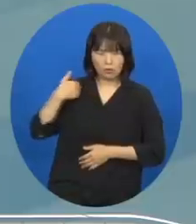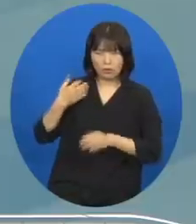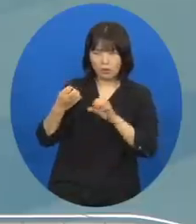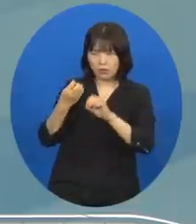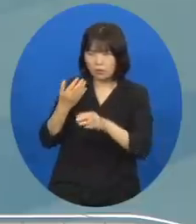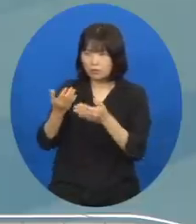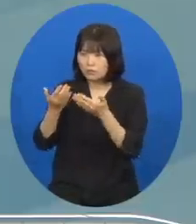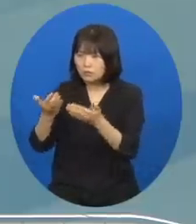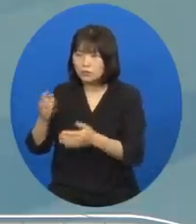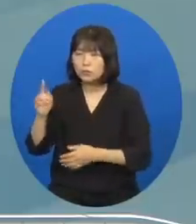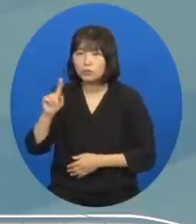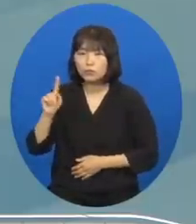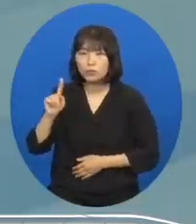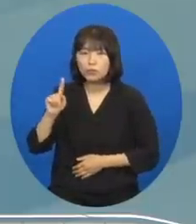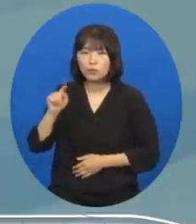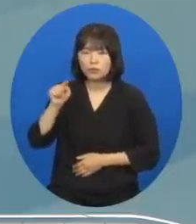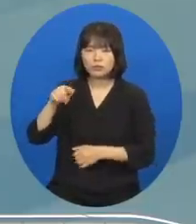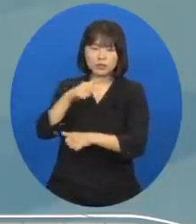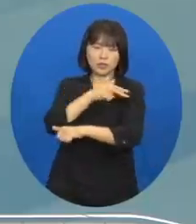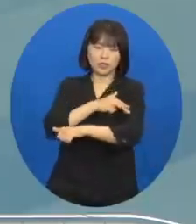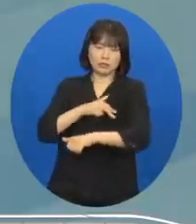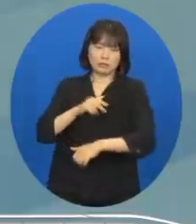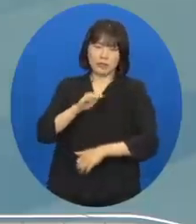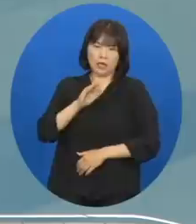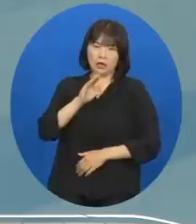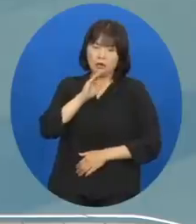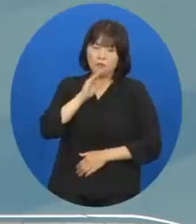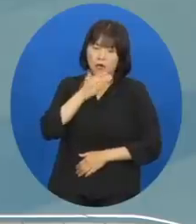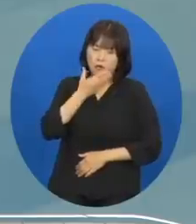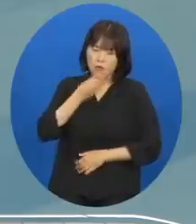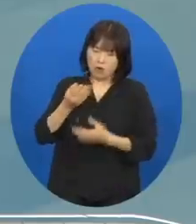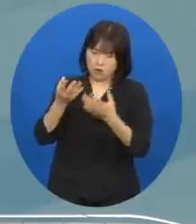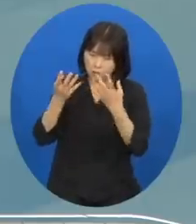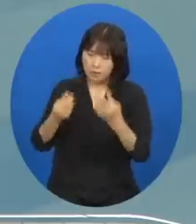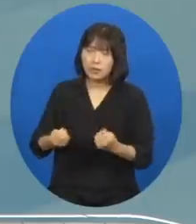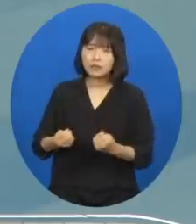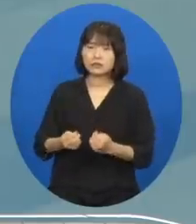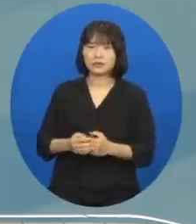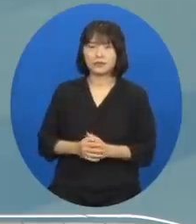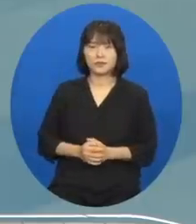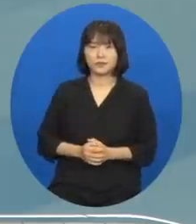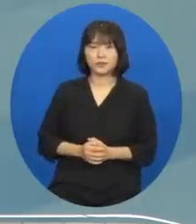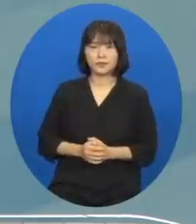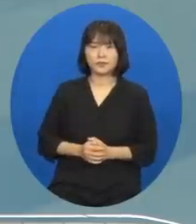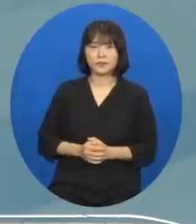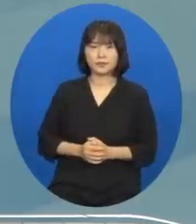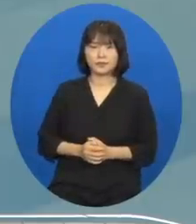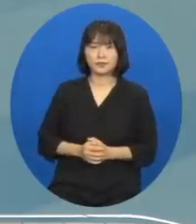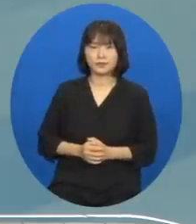같아요. 그 집사님 정말 복이 많으시네요.